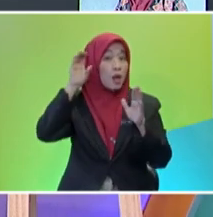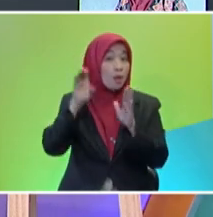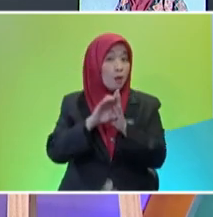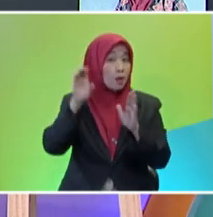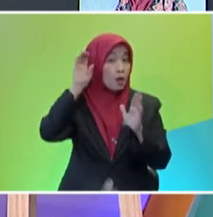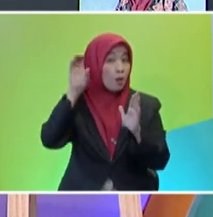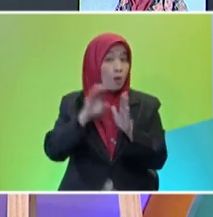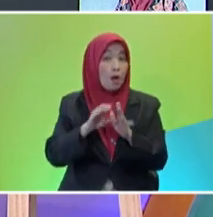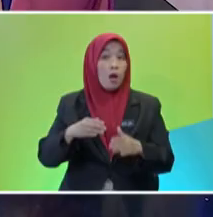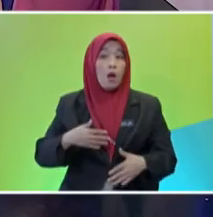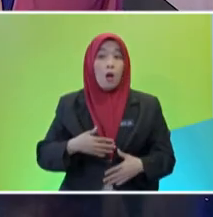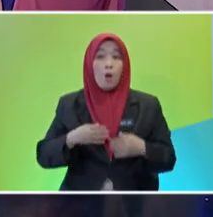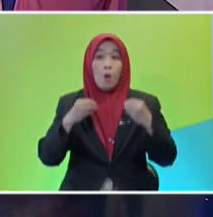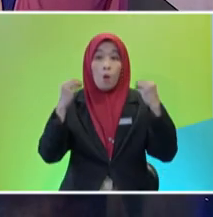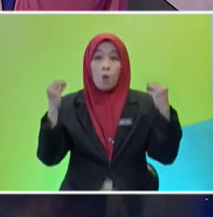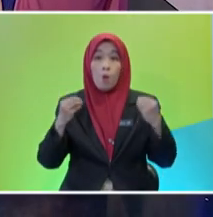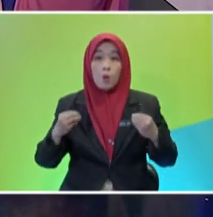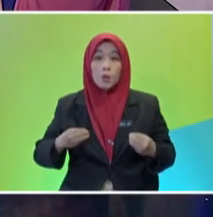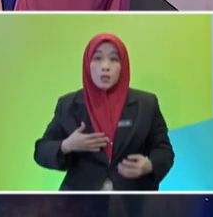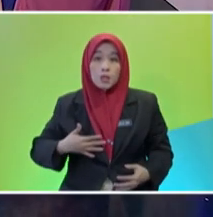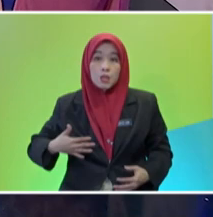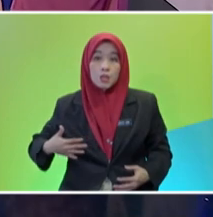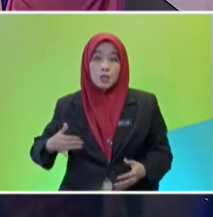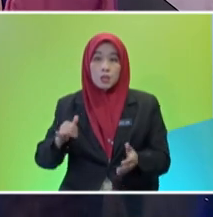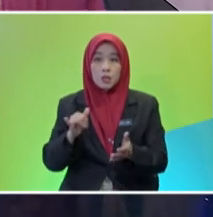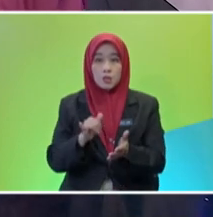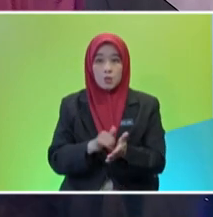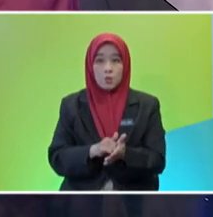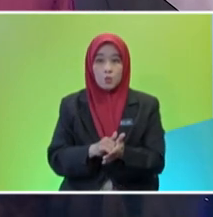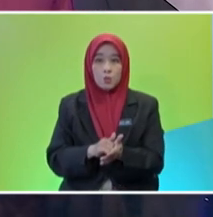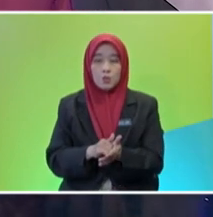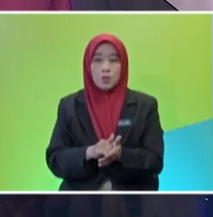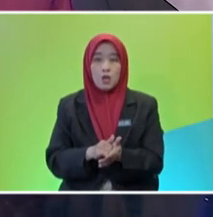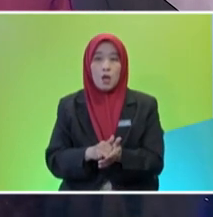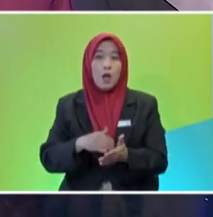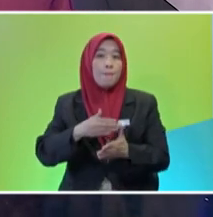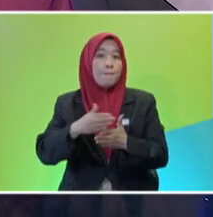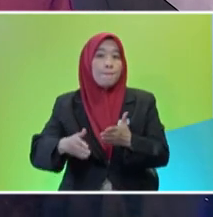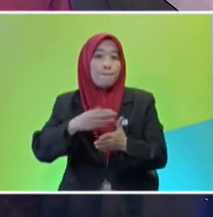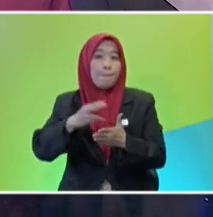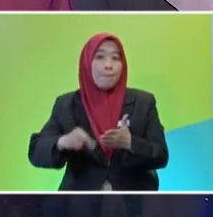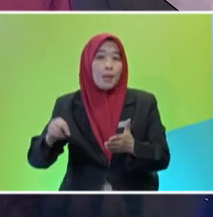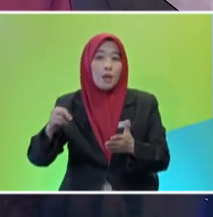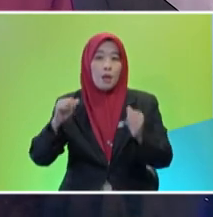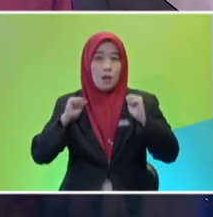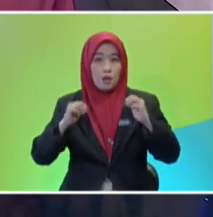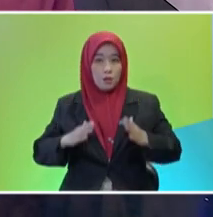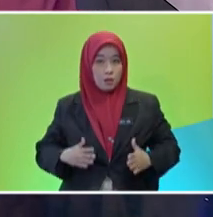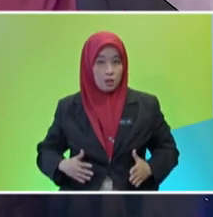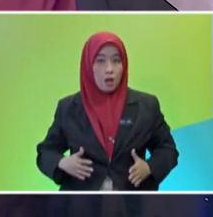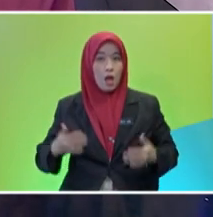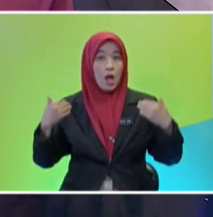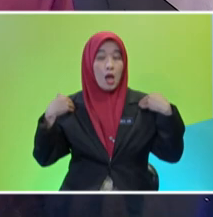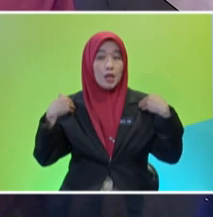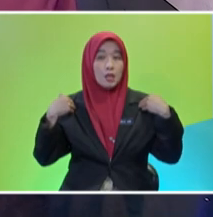organ deria di situ. Okey. Gambar-gambar deria. Okey, bahagian-bahagian anggota badan kita yang ada organ